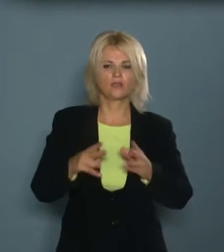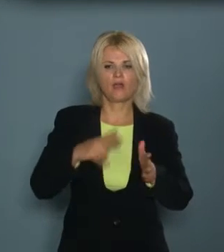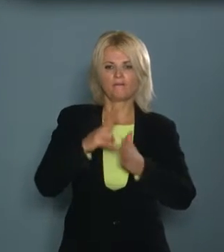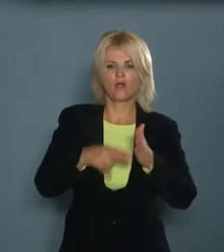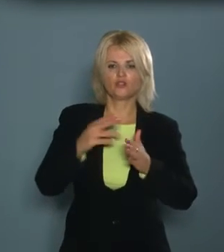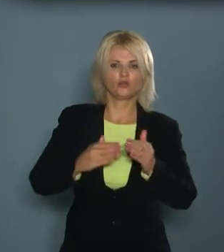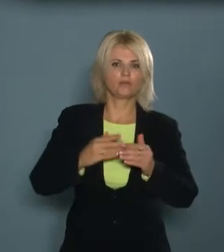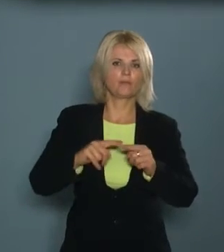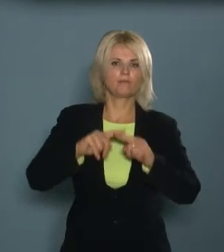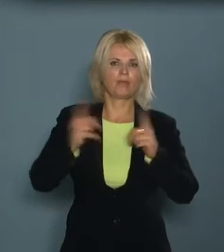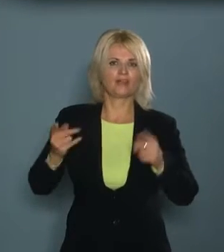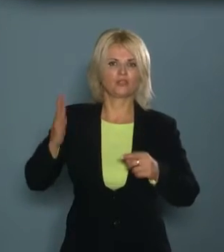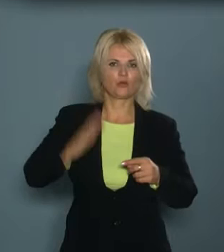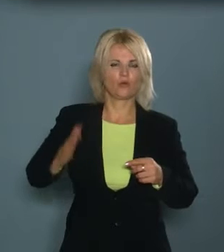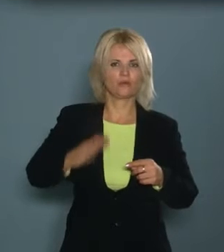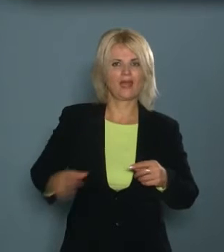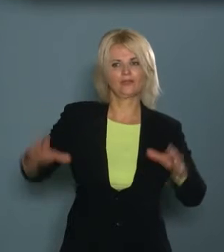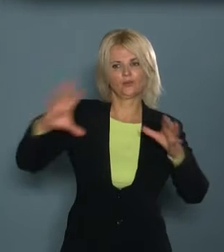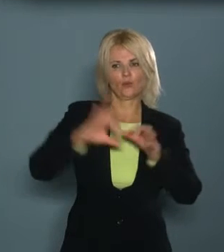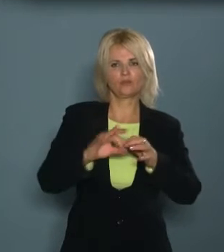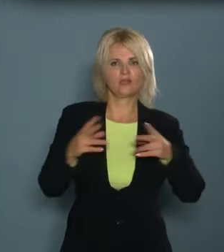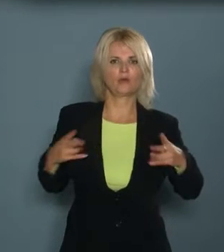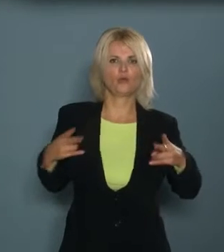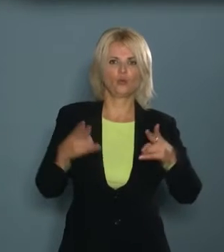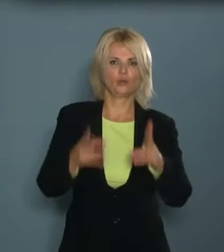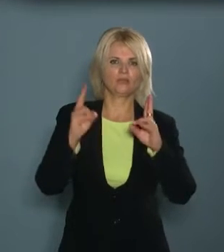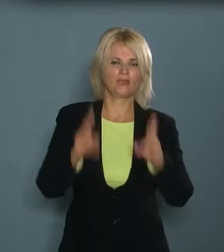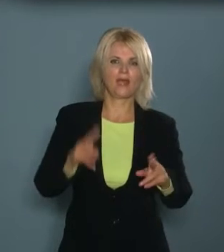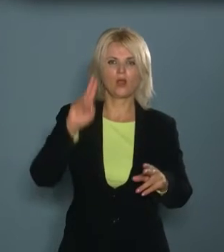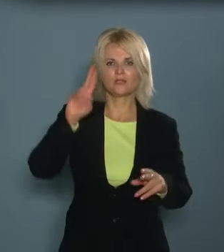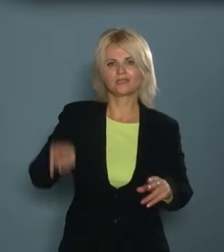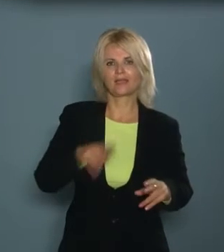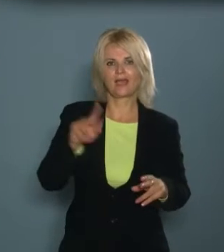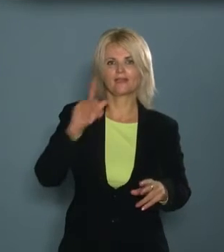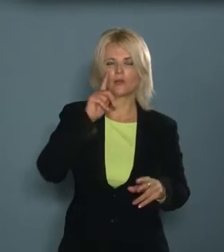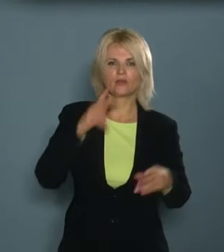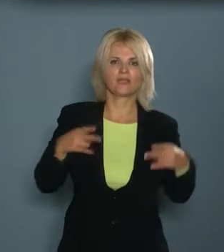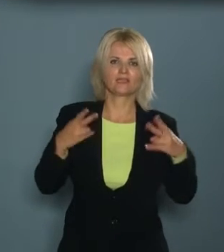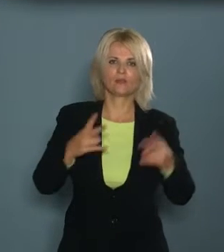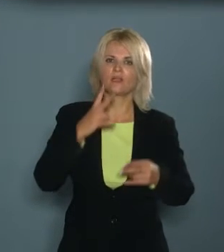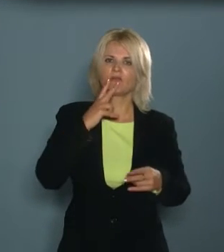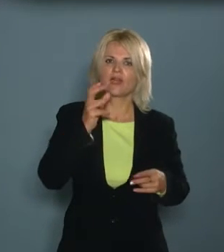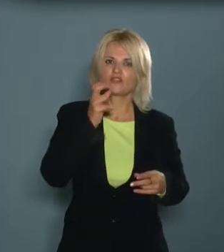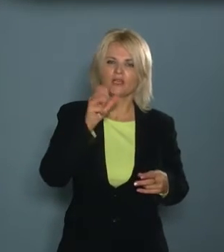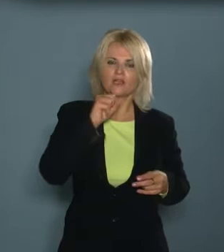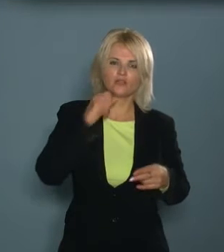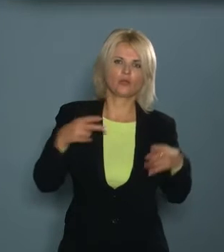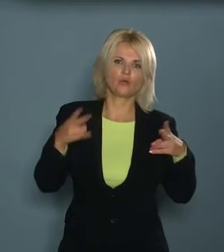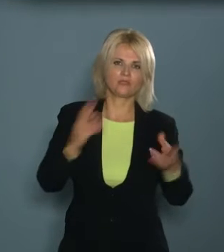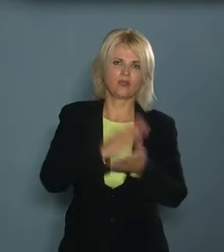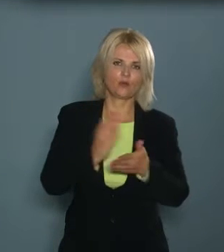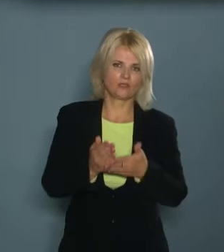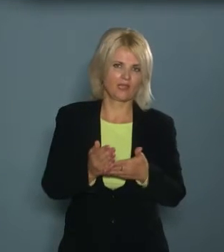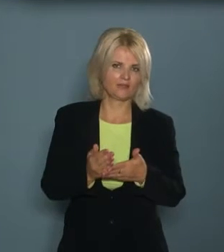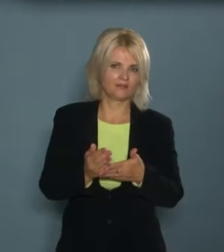másik oldalán egy összekötő utat kell létesíteni a Szent Lőrinci út és a Veszés utca között, amire mindenféleképpen